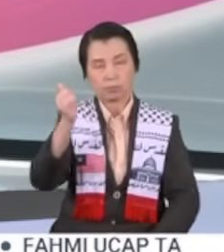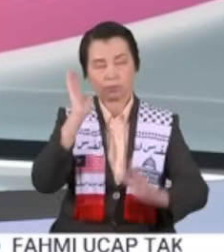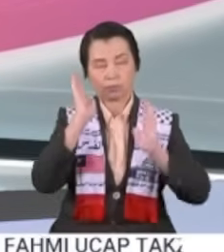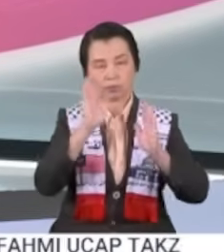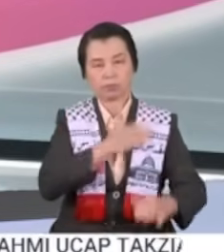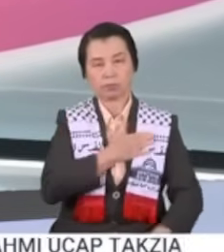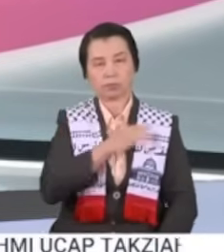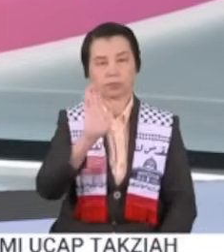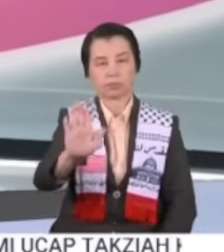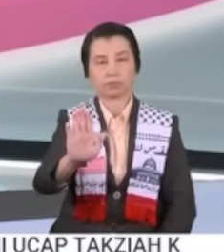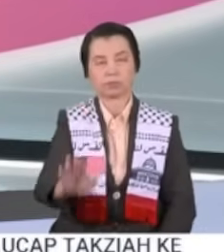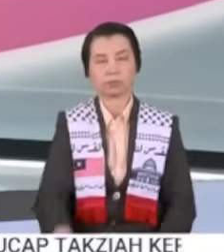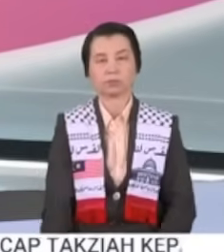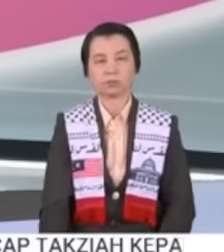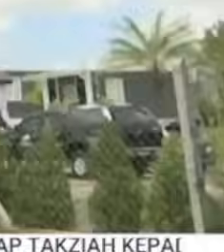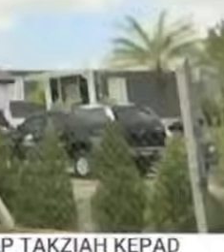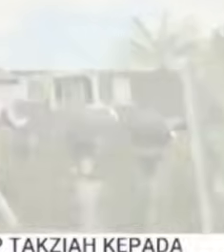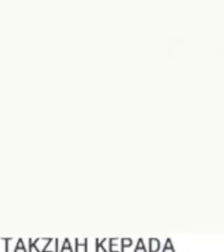Malaysia